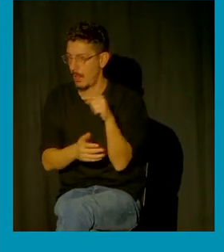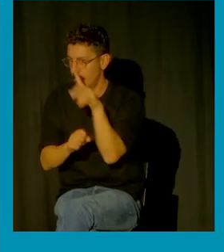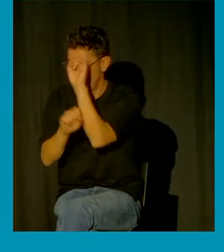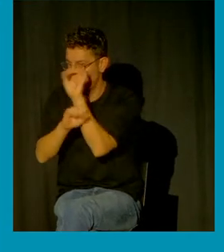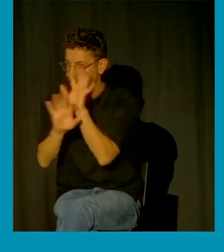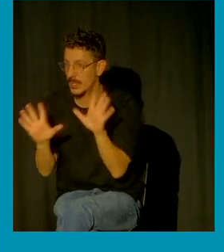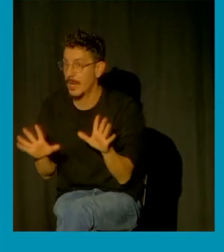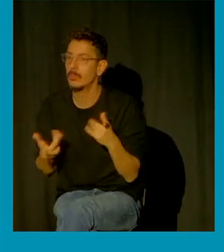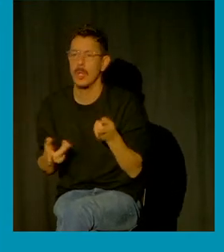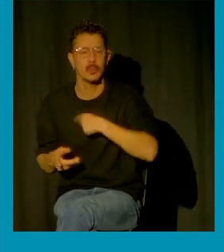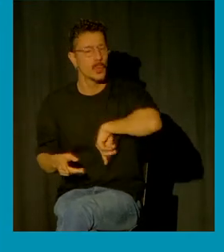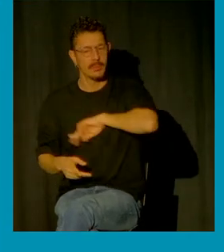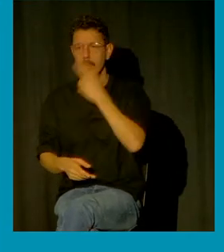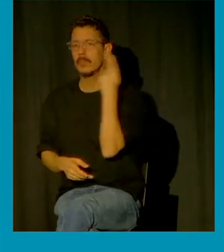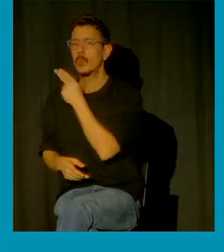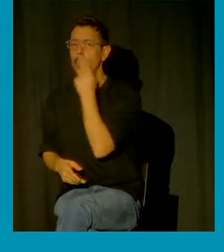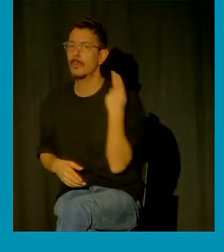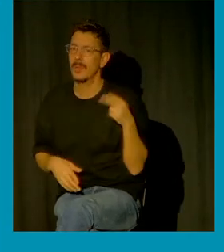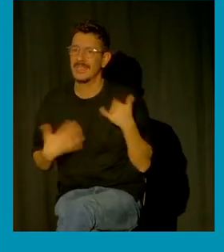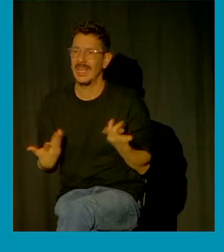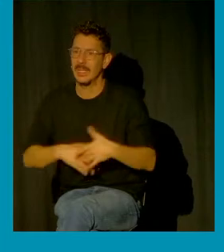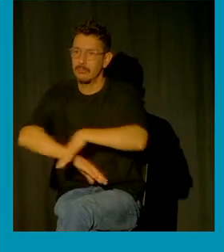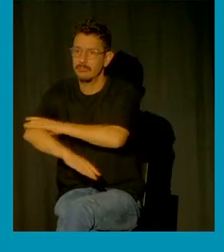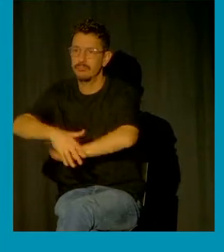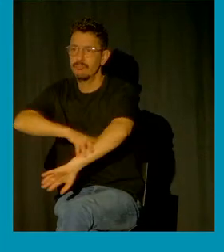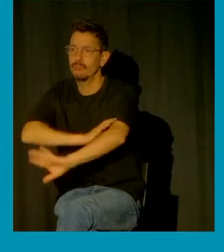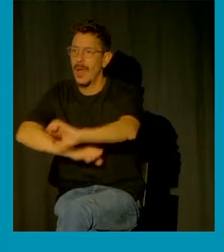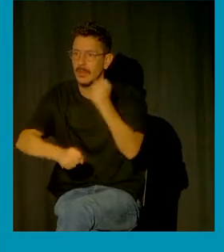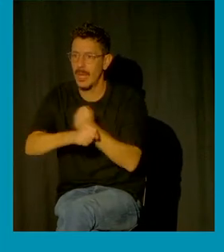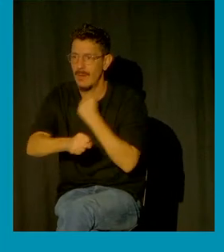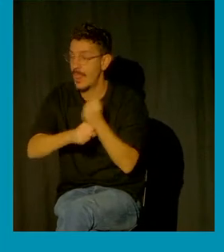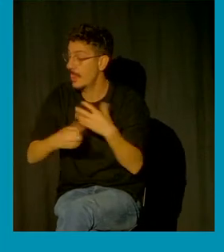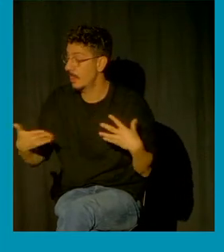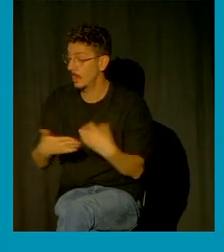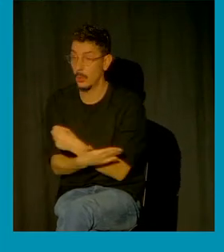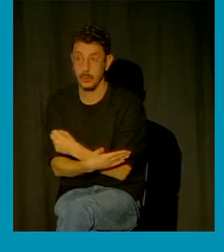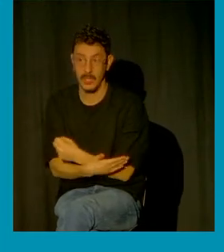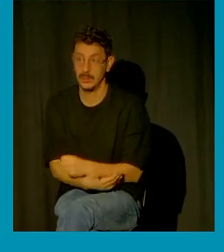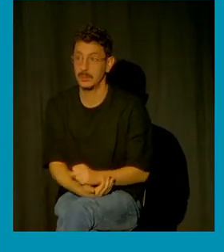compromeses i estem treballant totes i que